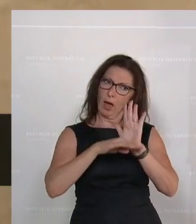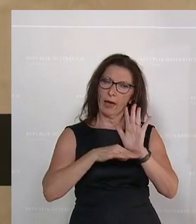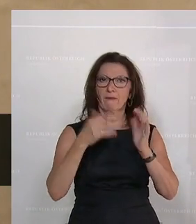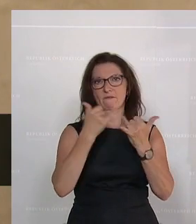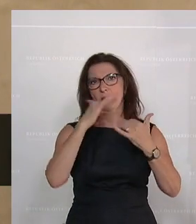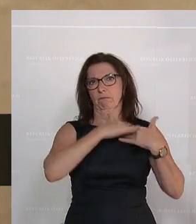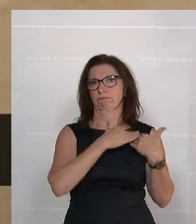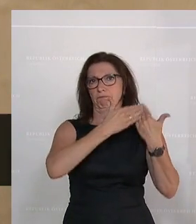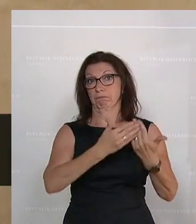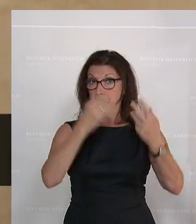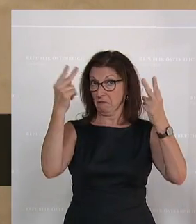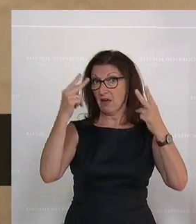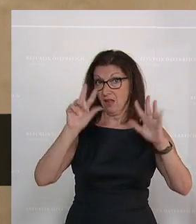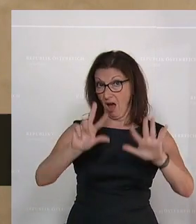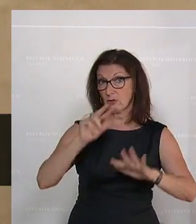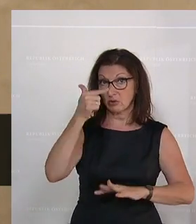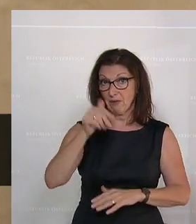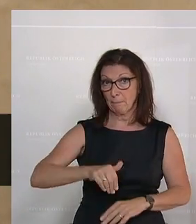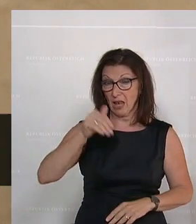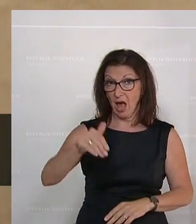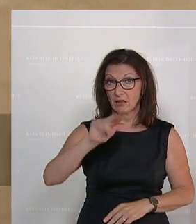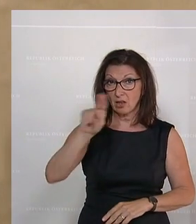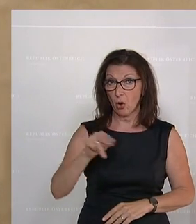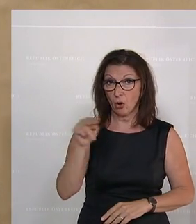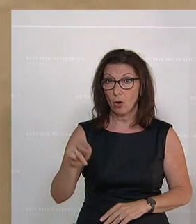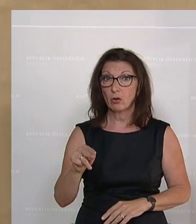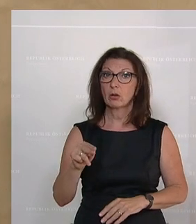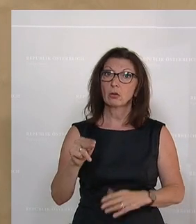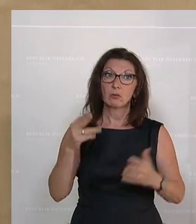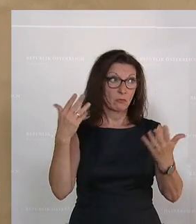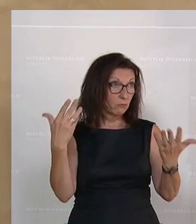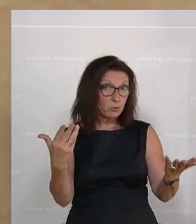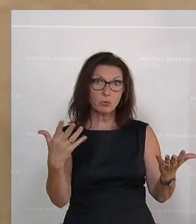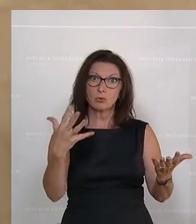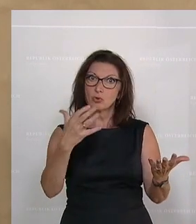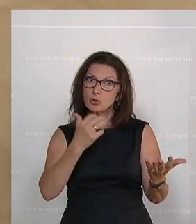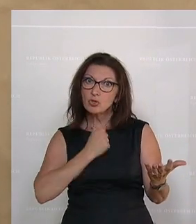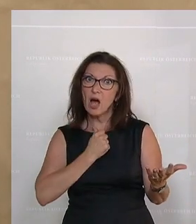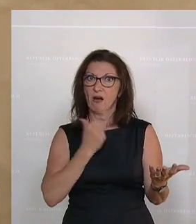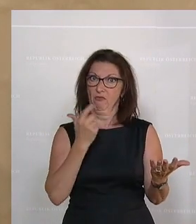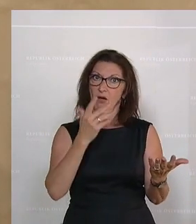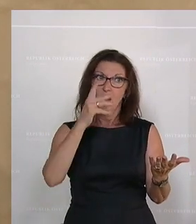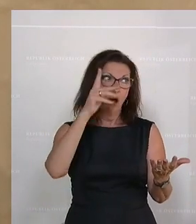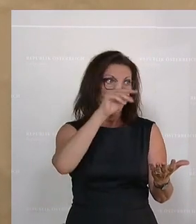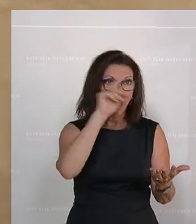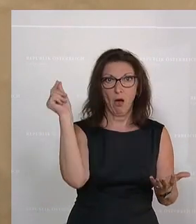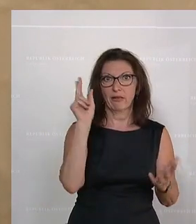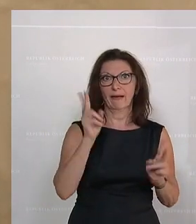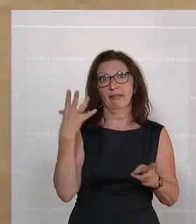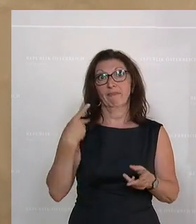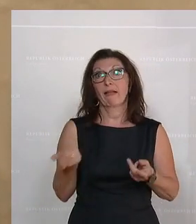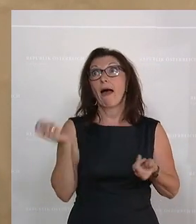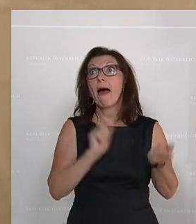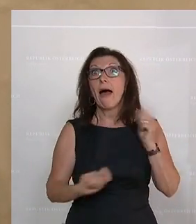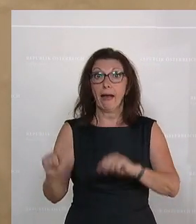28 milliarden euro und damit schaffen wir es kaufkraft in die haushalte zu bringen und das